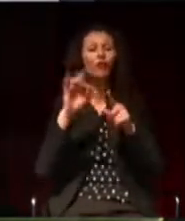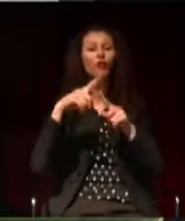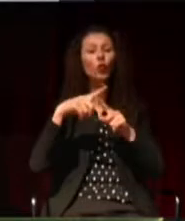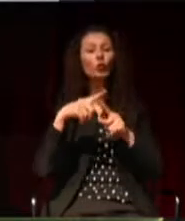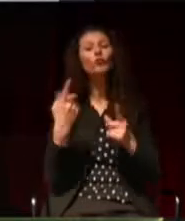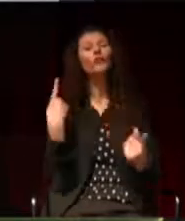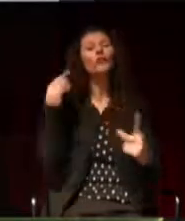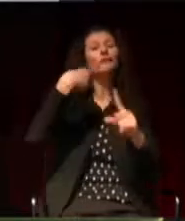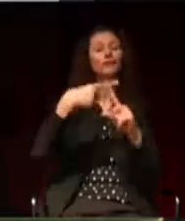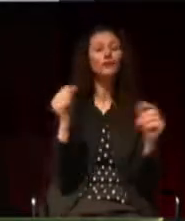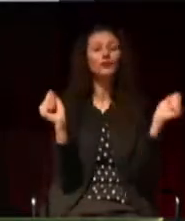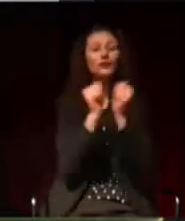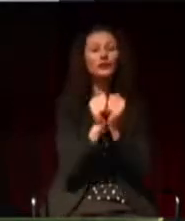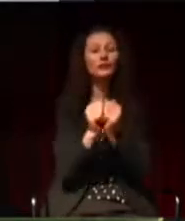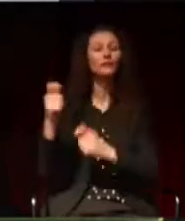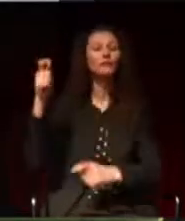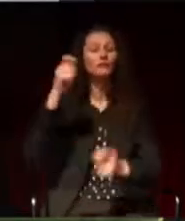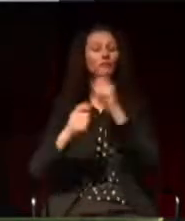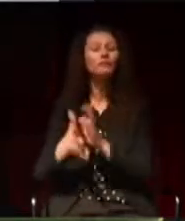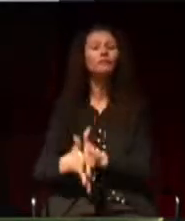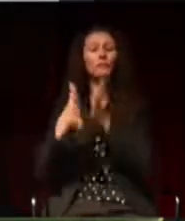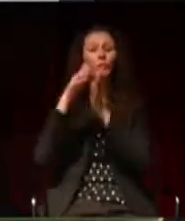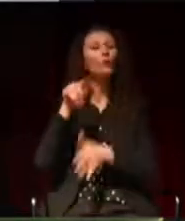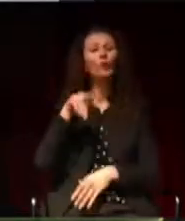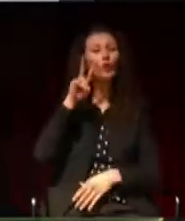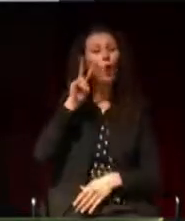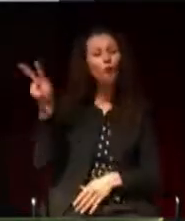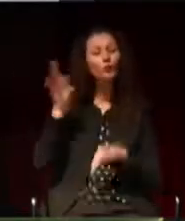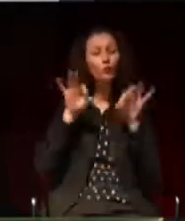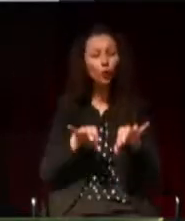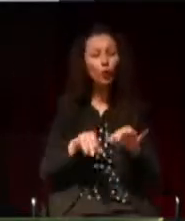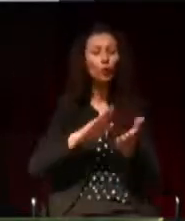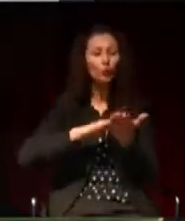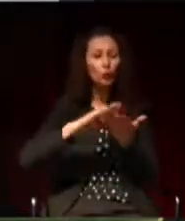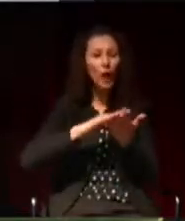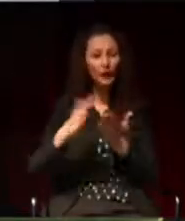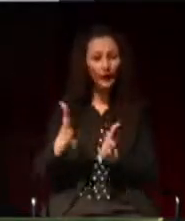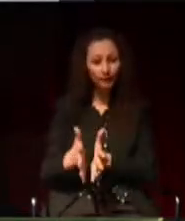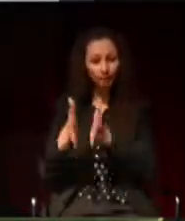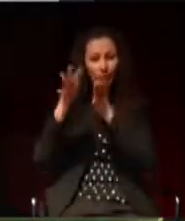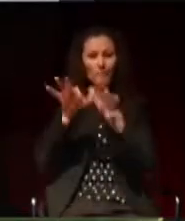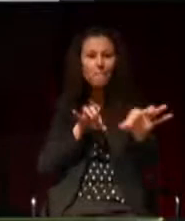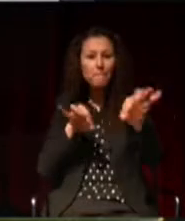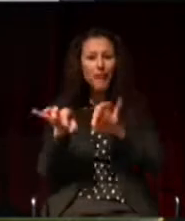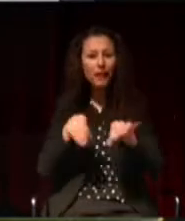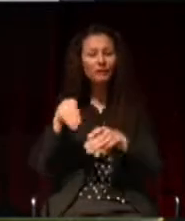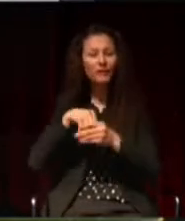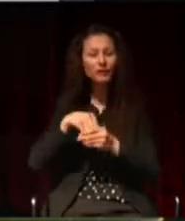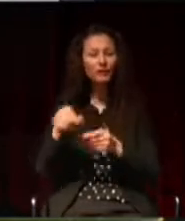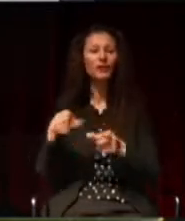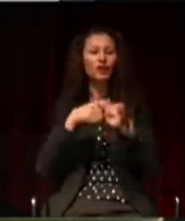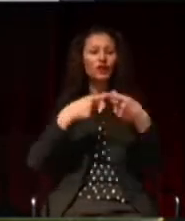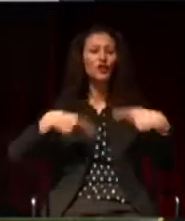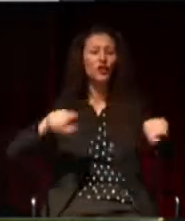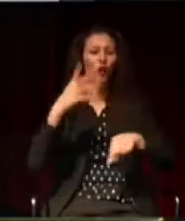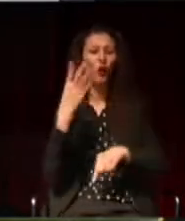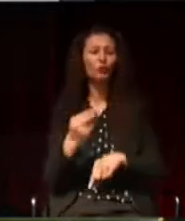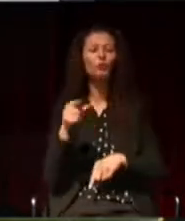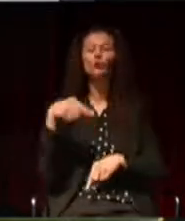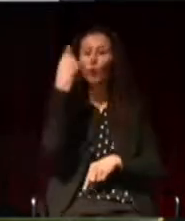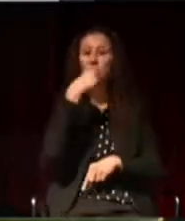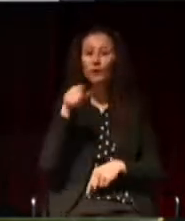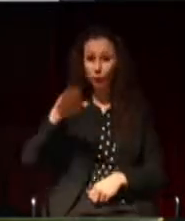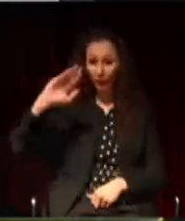yapı yoğunlukları tarif edilmiş. Ve bugün gördüğümüz bu düzenli yapılaşma ve plan çevresi bu şekilde oluşmuş. Dolayısıyla